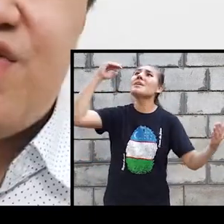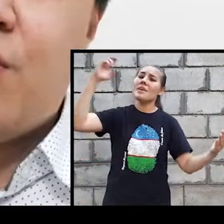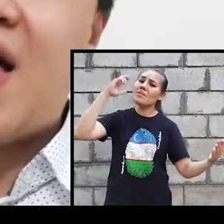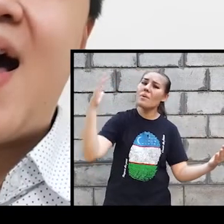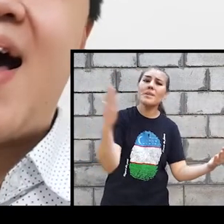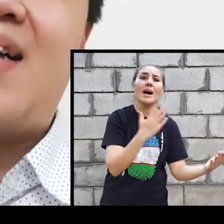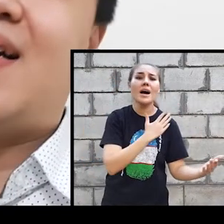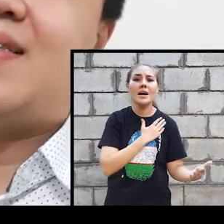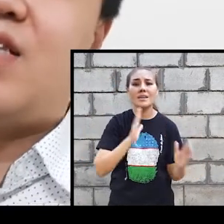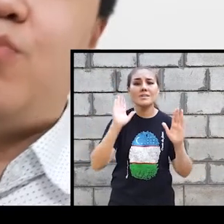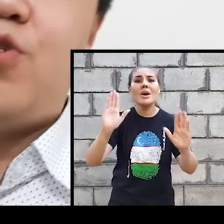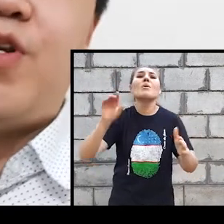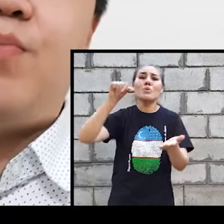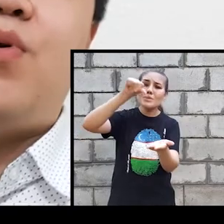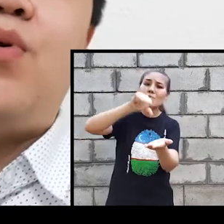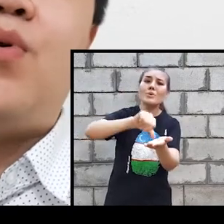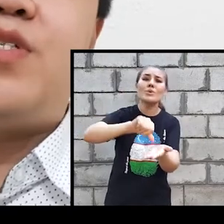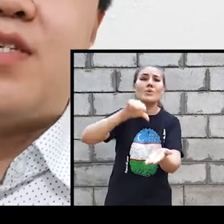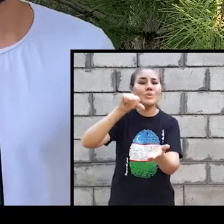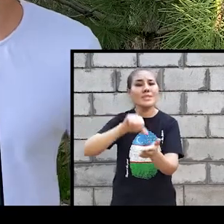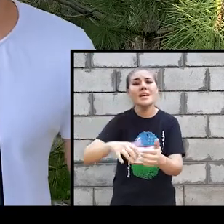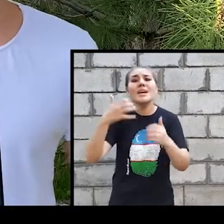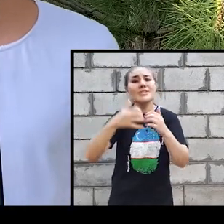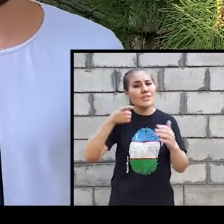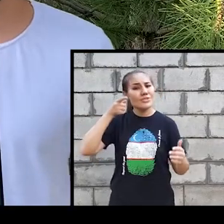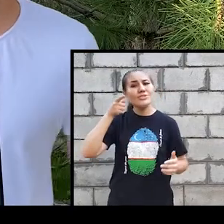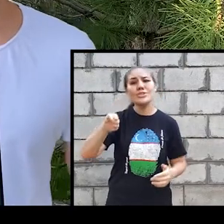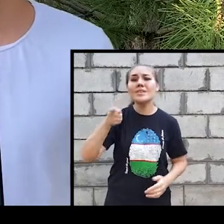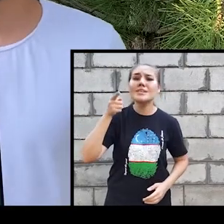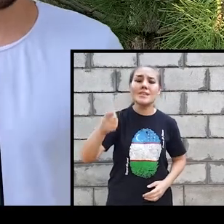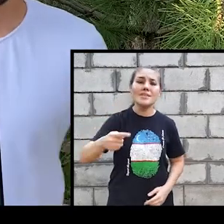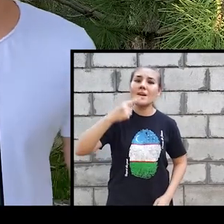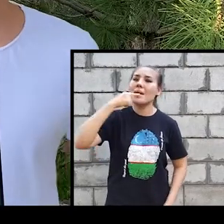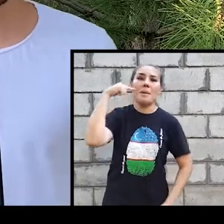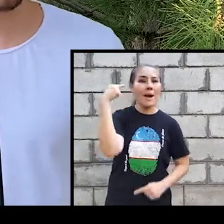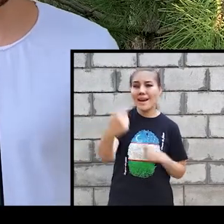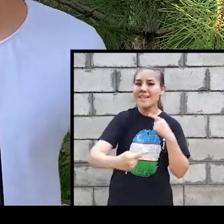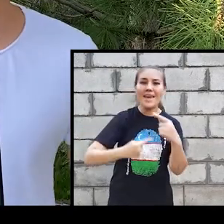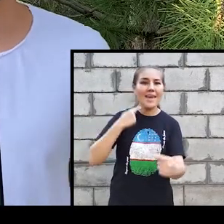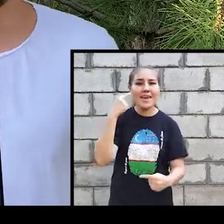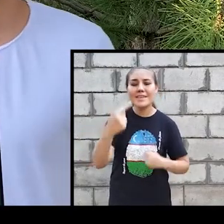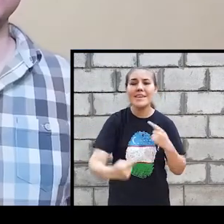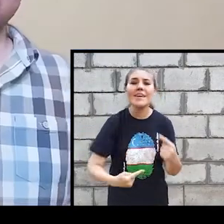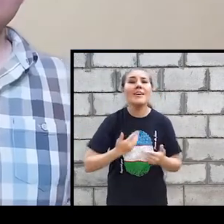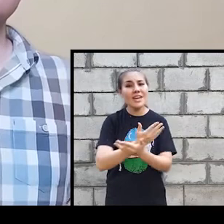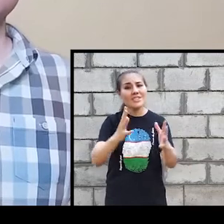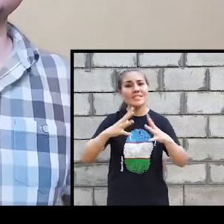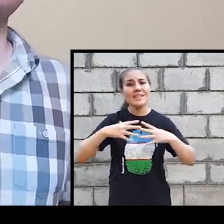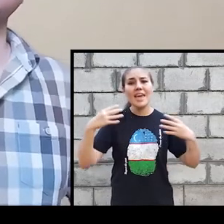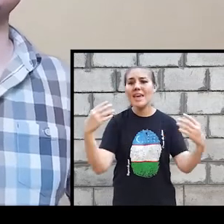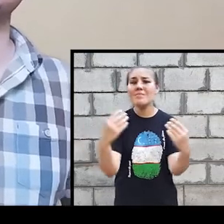Жарлтансен. Его благость пусть пребудет среди тысяч поколений, в